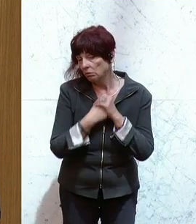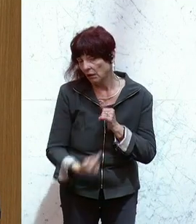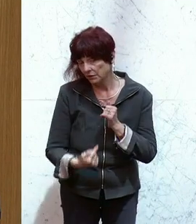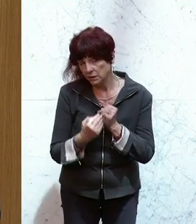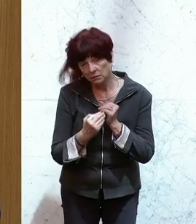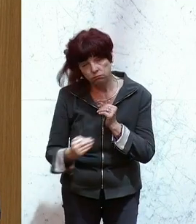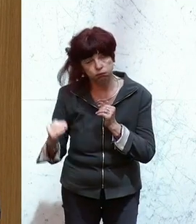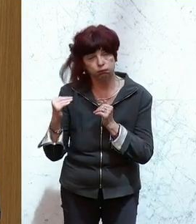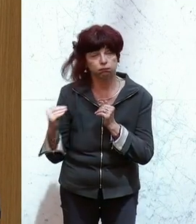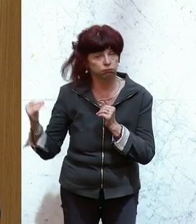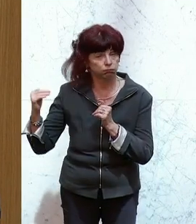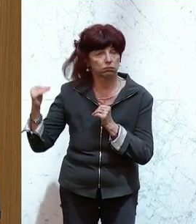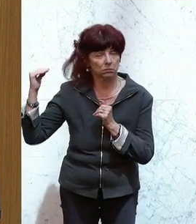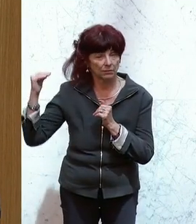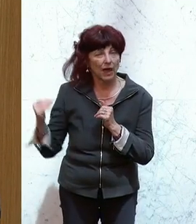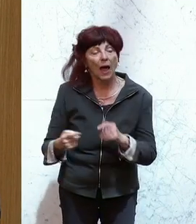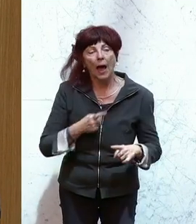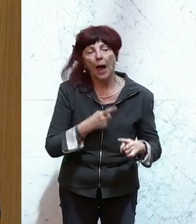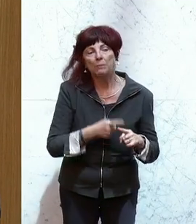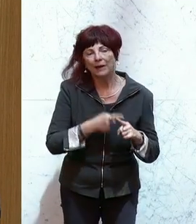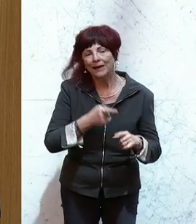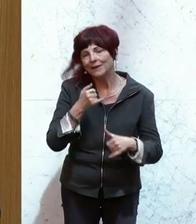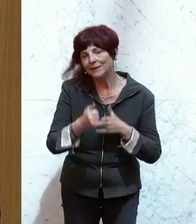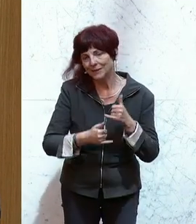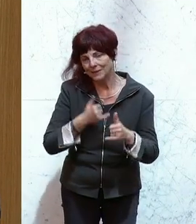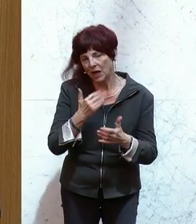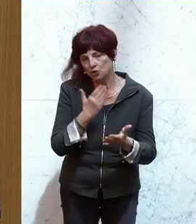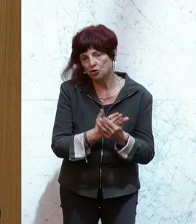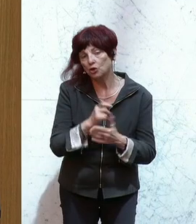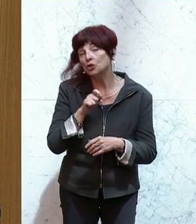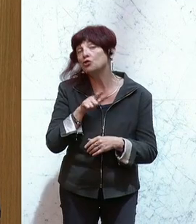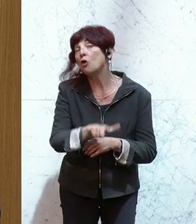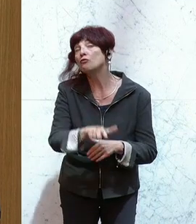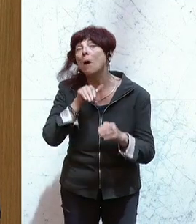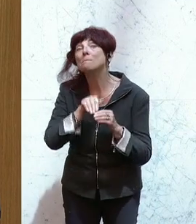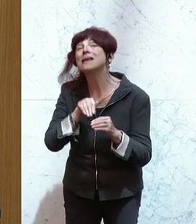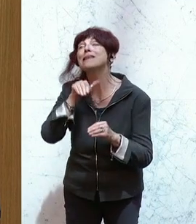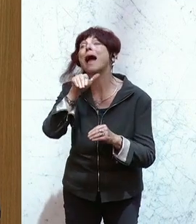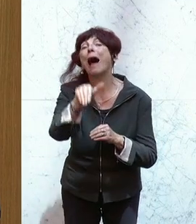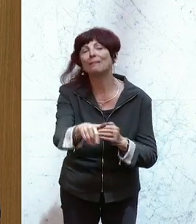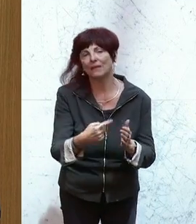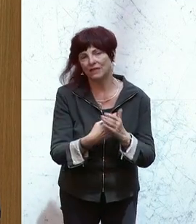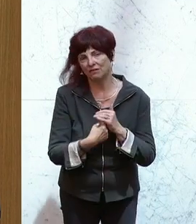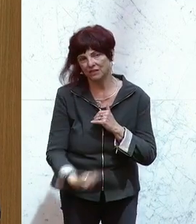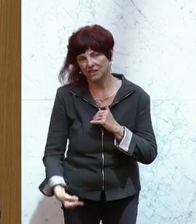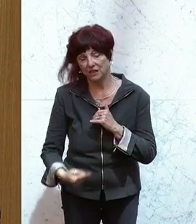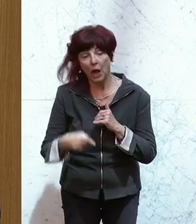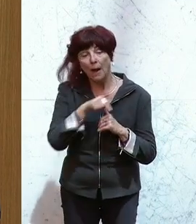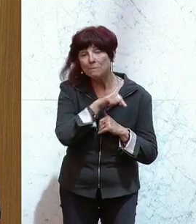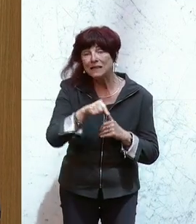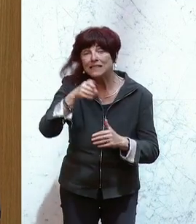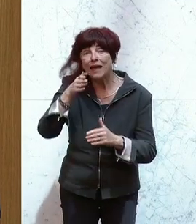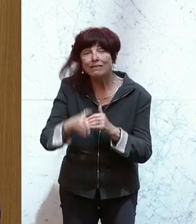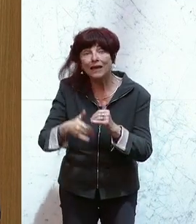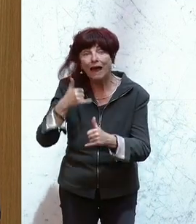Wir halten mit Stand April dieses Jahres bei einem Defizit von 12 Milliarden. Wir steuern bis Jahresende auf die 20 Milliarden